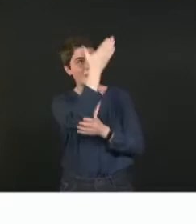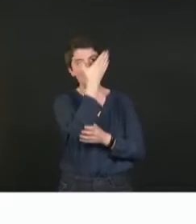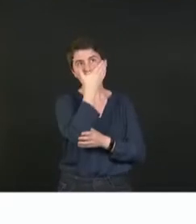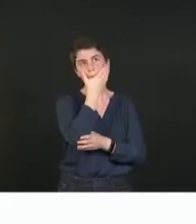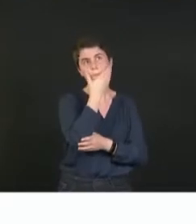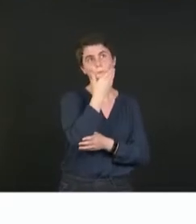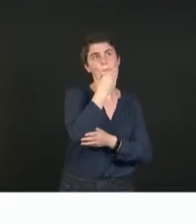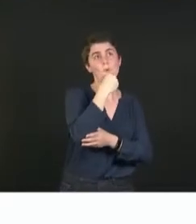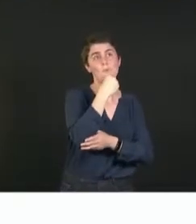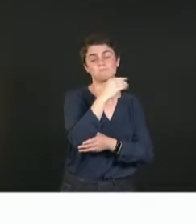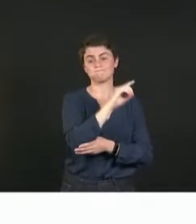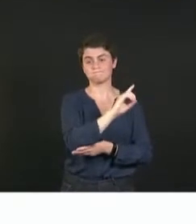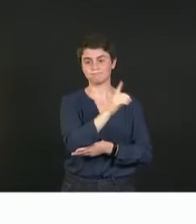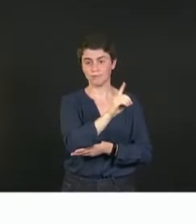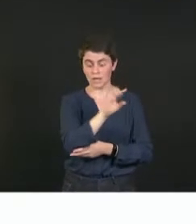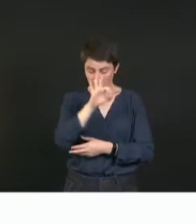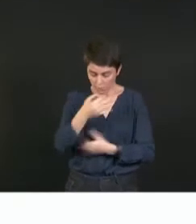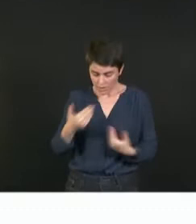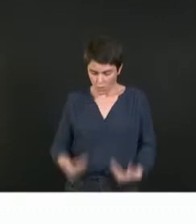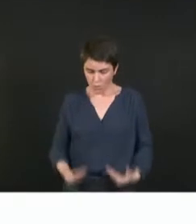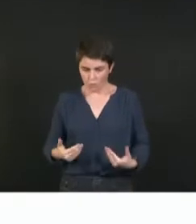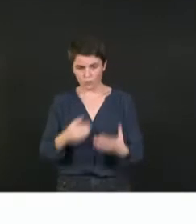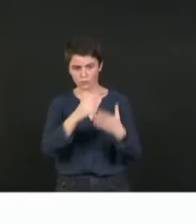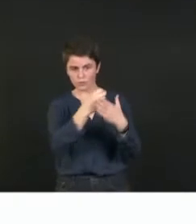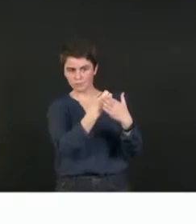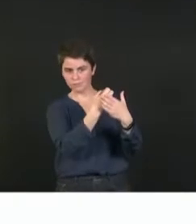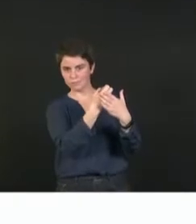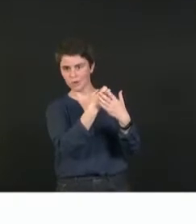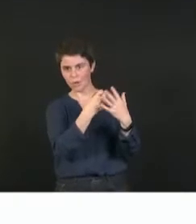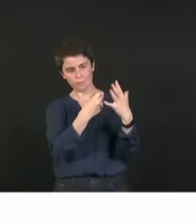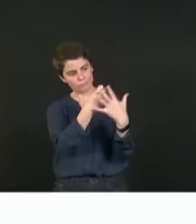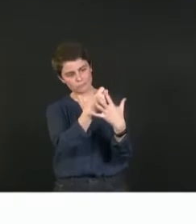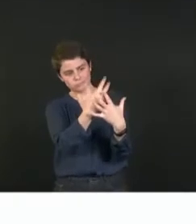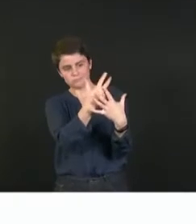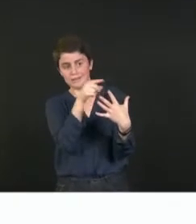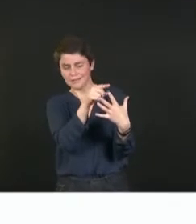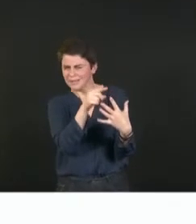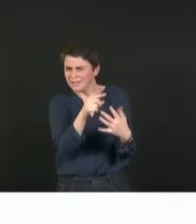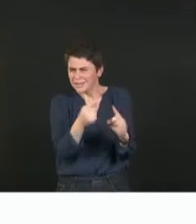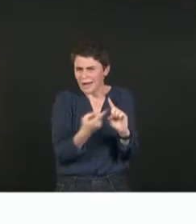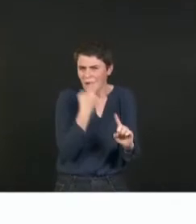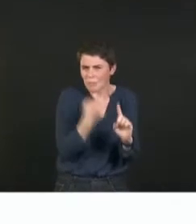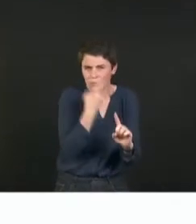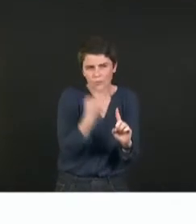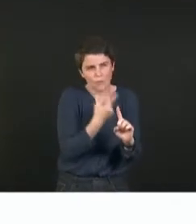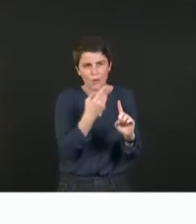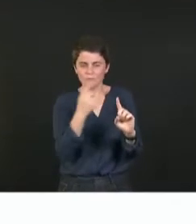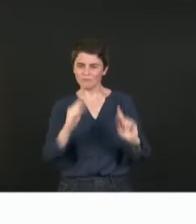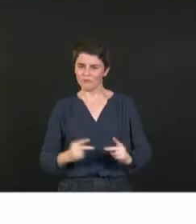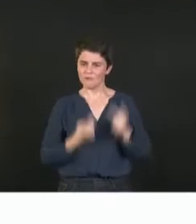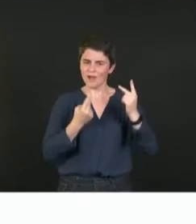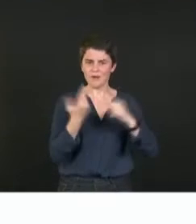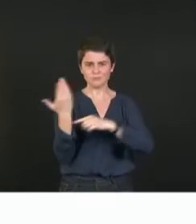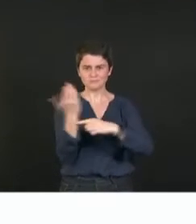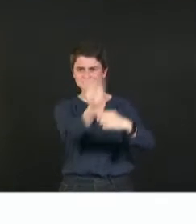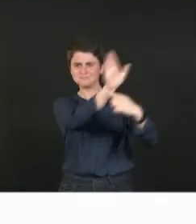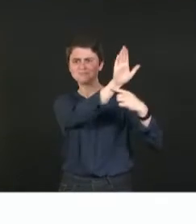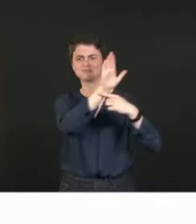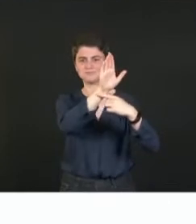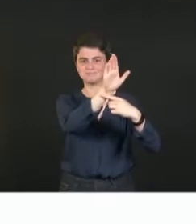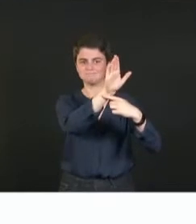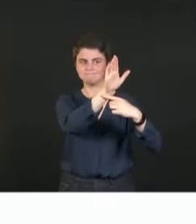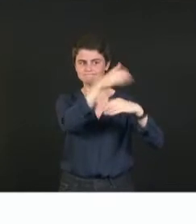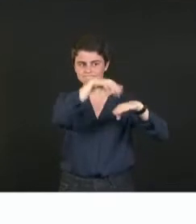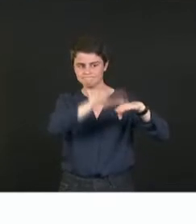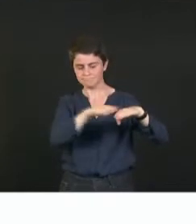aujourd'hui, c'est une essence emblématique phare, bah les forestiers qui aujourd'hui doivent penser aux forêts de demain